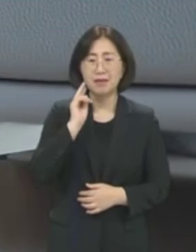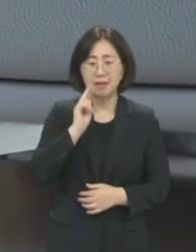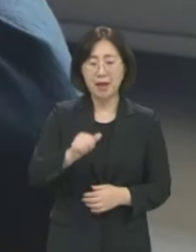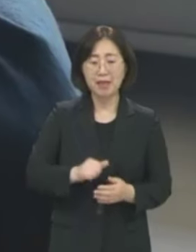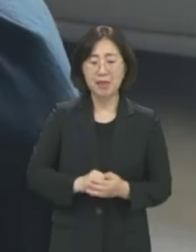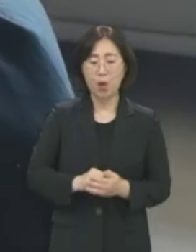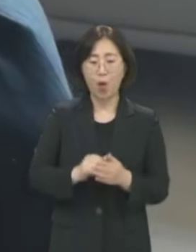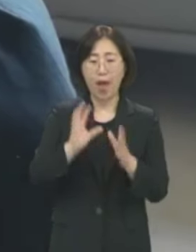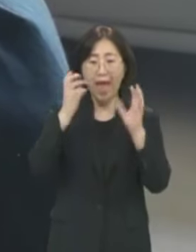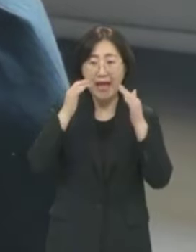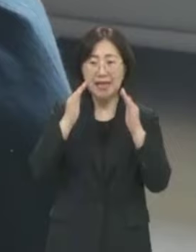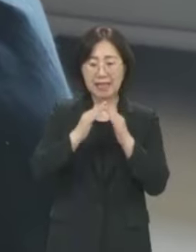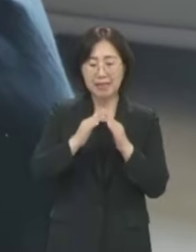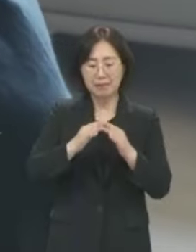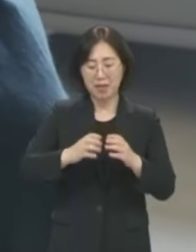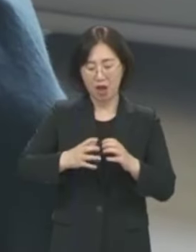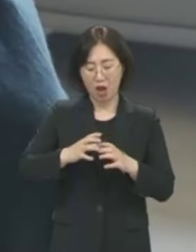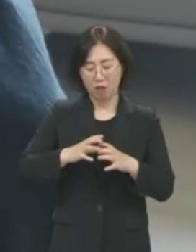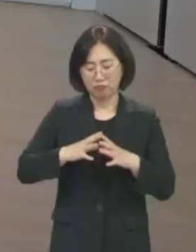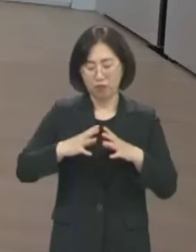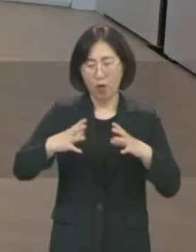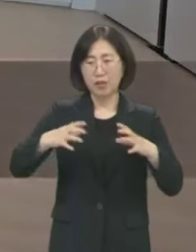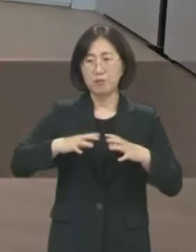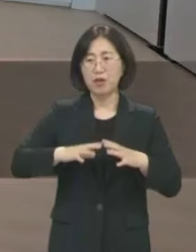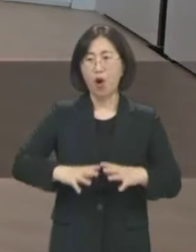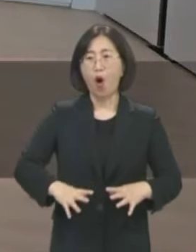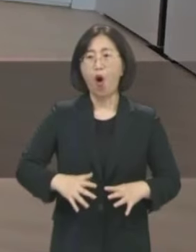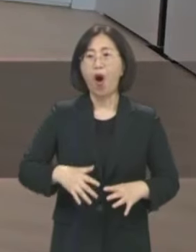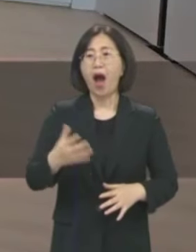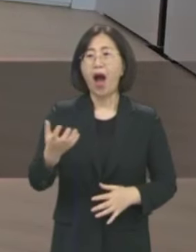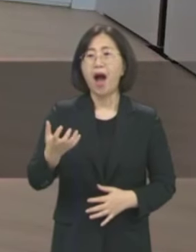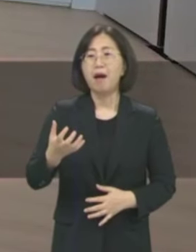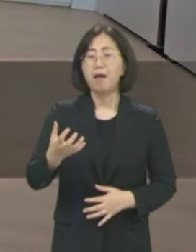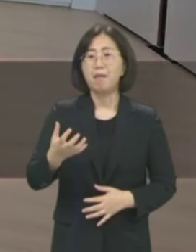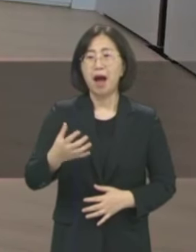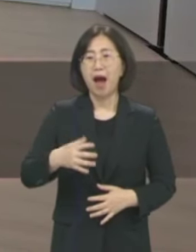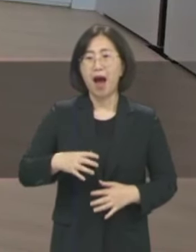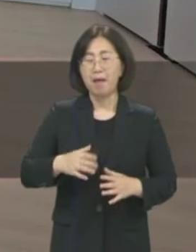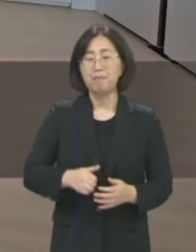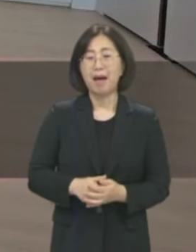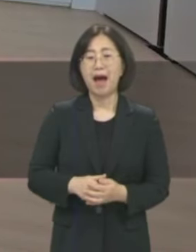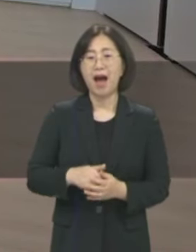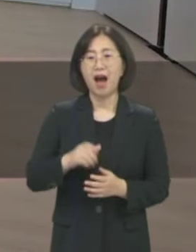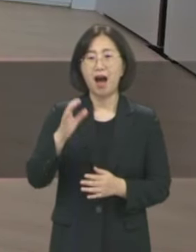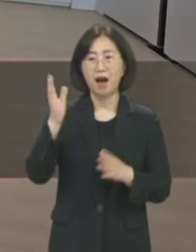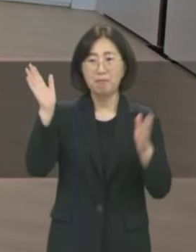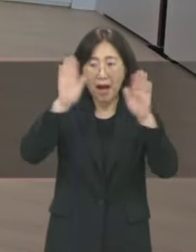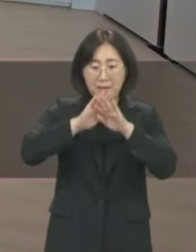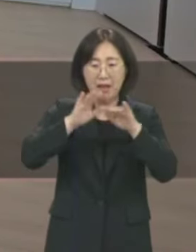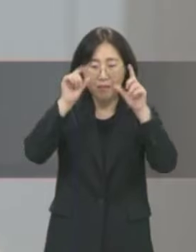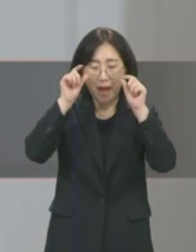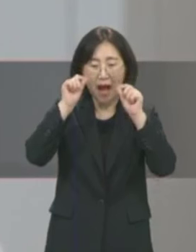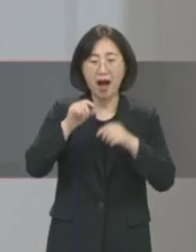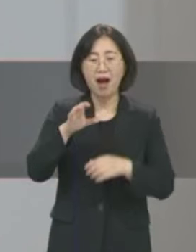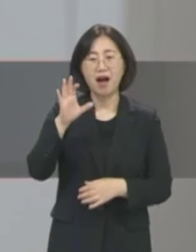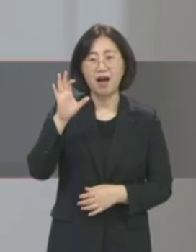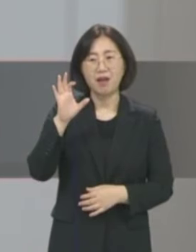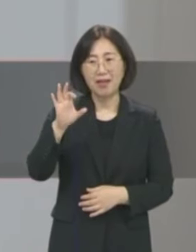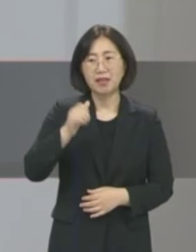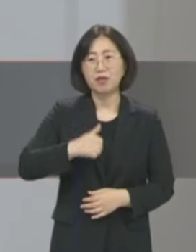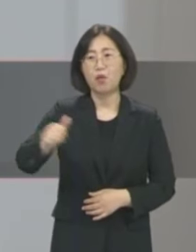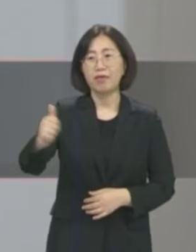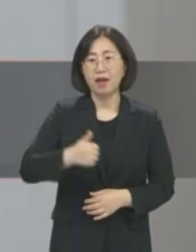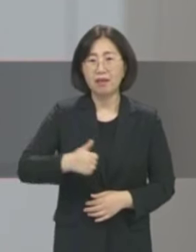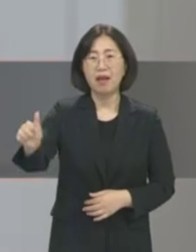압박하면서 밤에도 푹 잘 수가 없습니다. 장기가 위아래로 늘리다 보니까 새벽에 뭐 화장실을